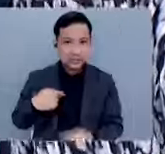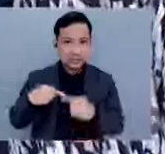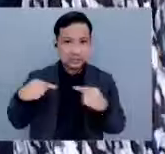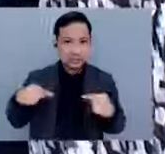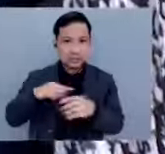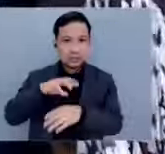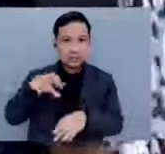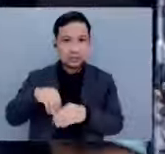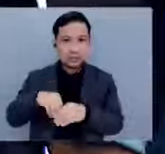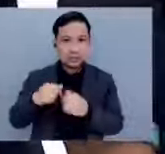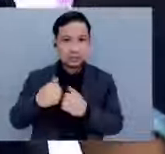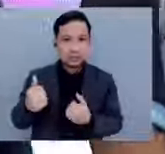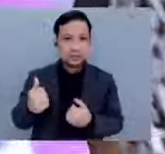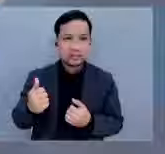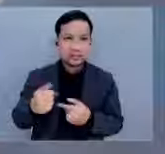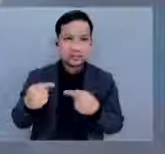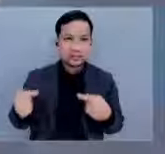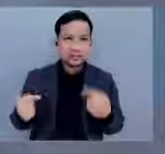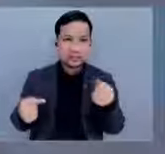namin.